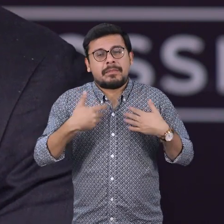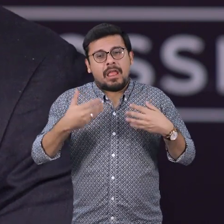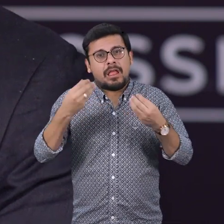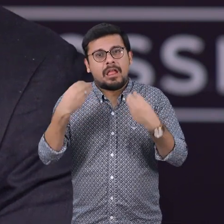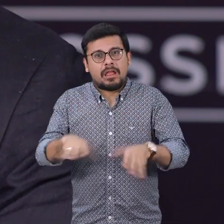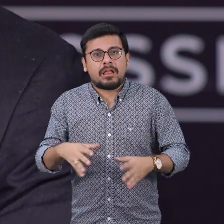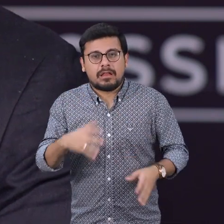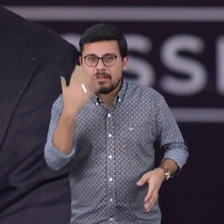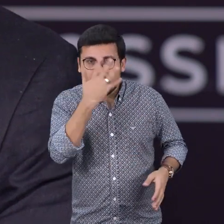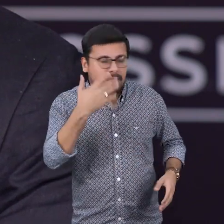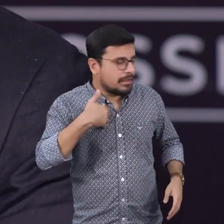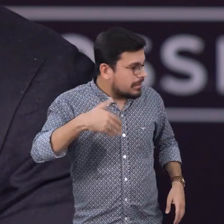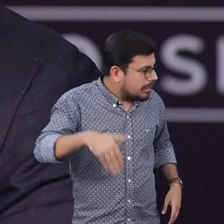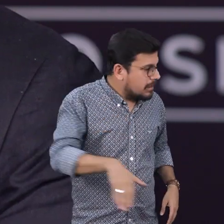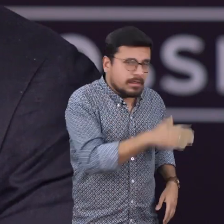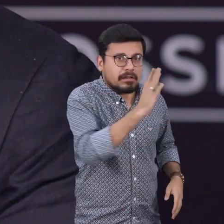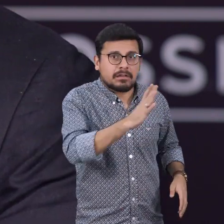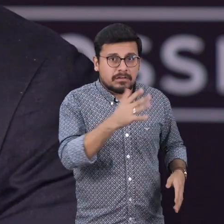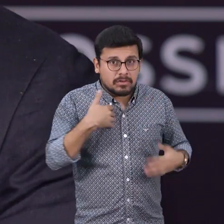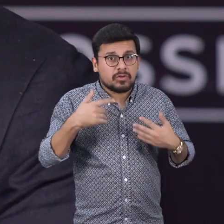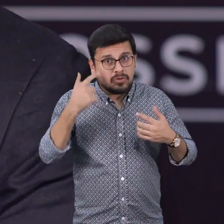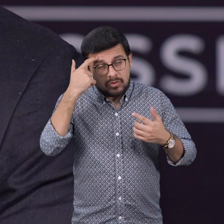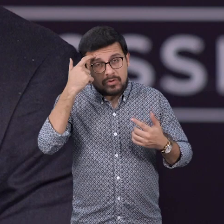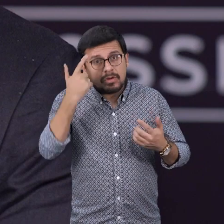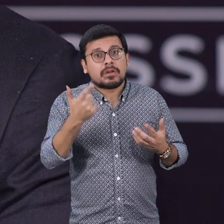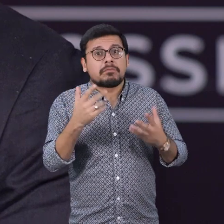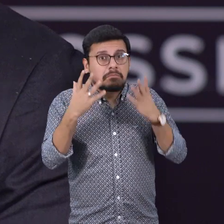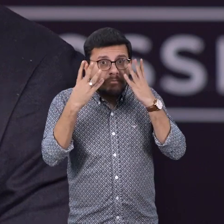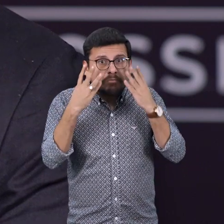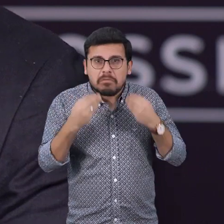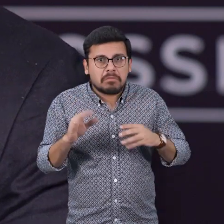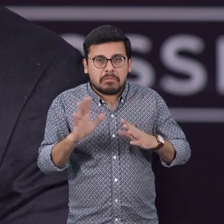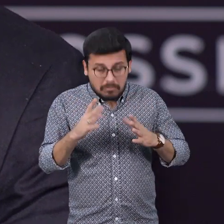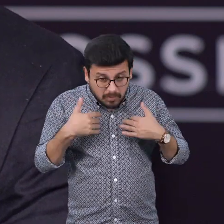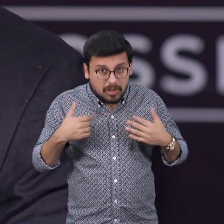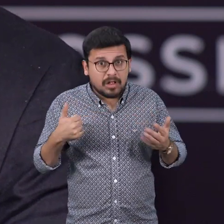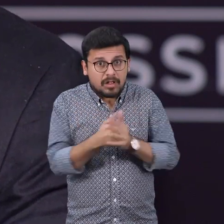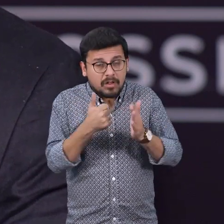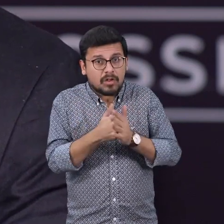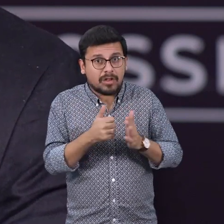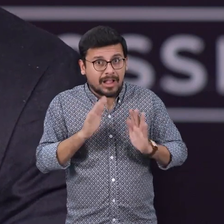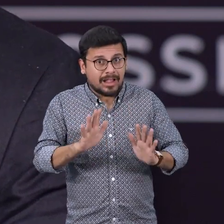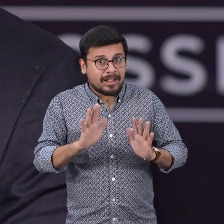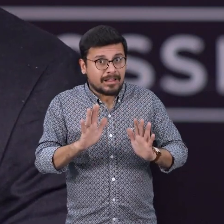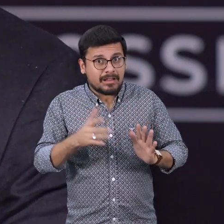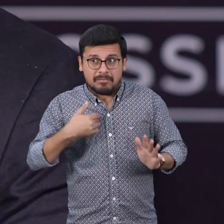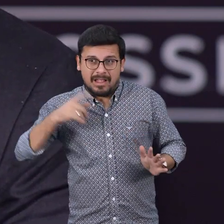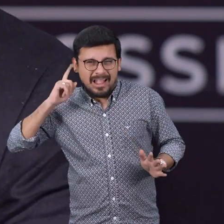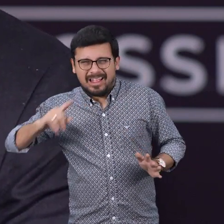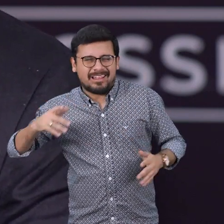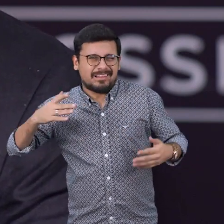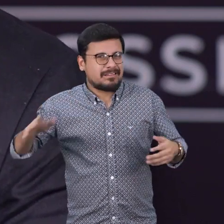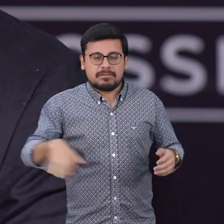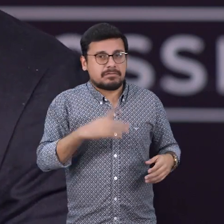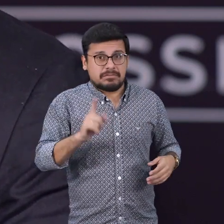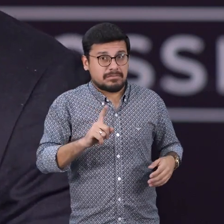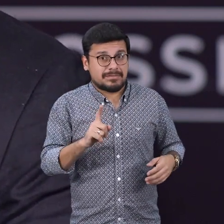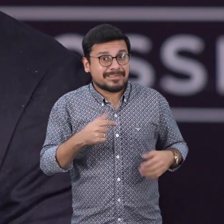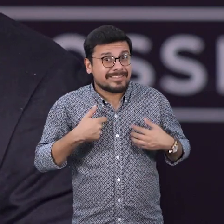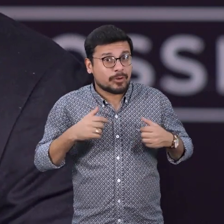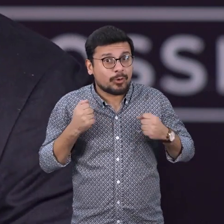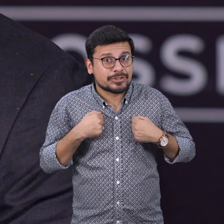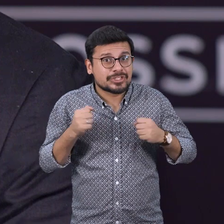where I mean old homes میں کون لوگ ہیں ایسے لوگ جو اپنی فیملی